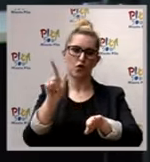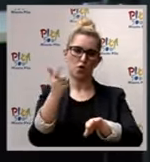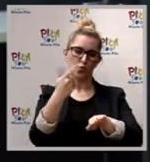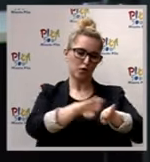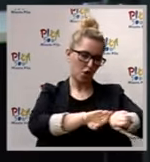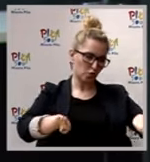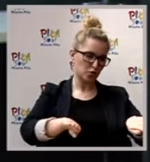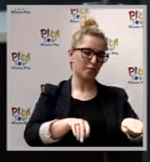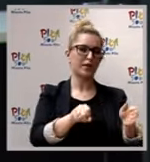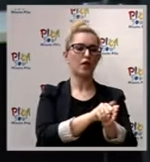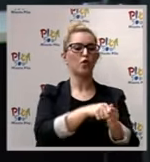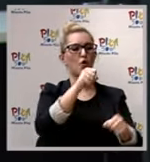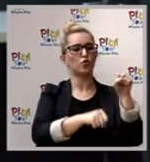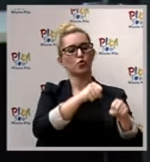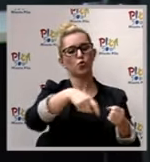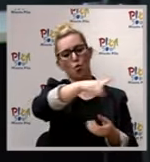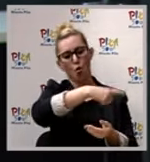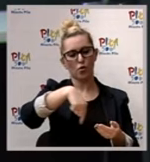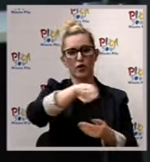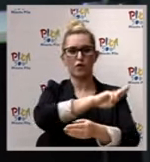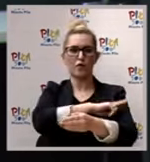Sądu Okręgowego w Poznaniu,